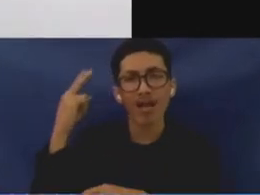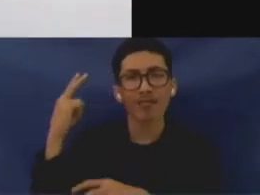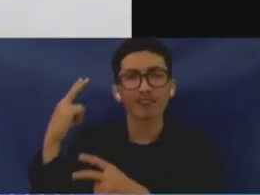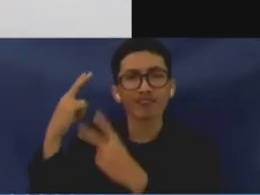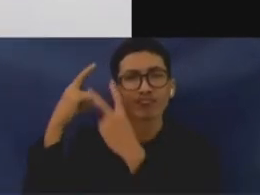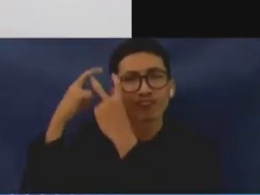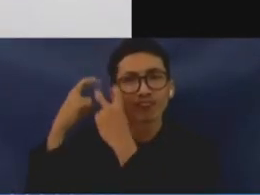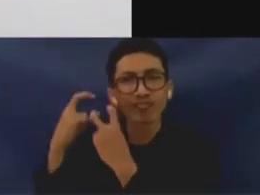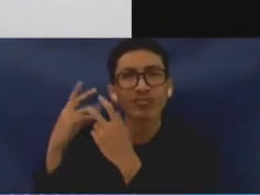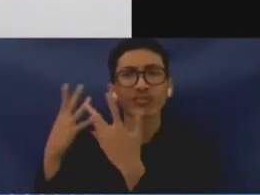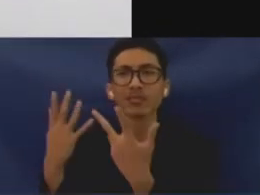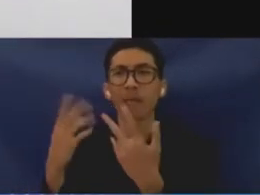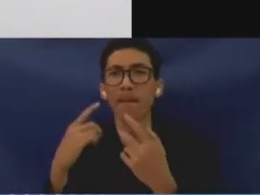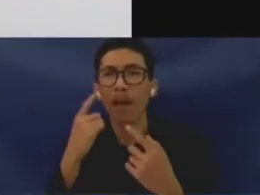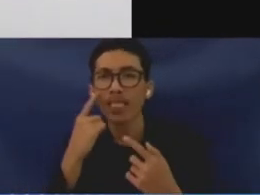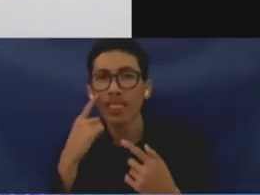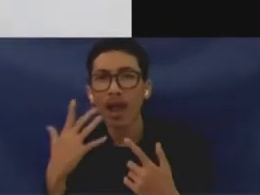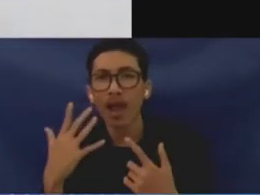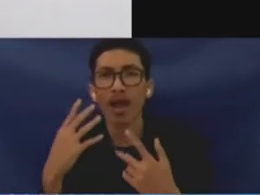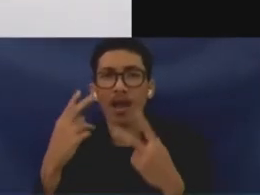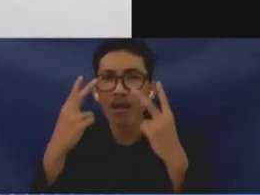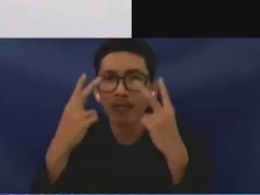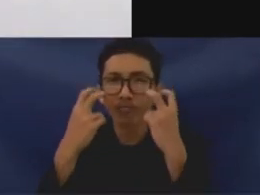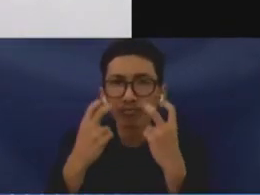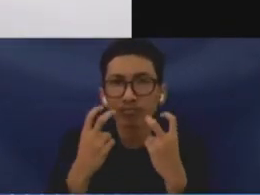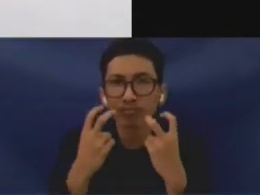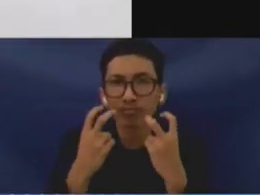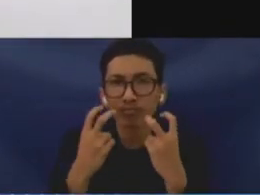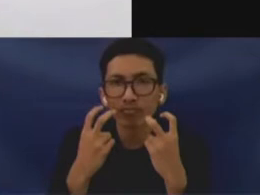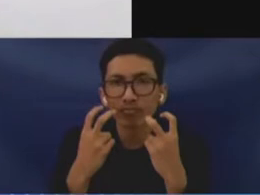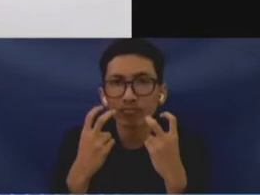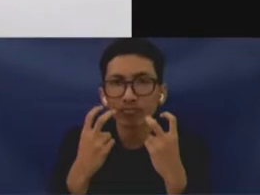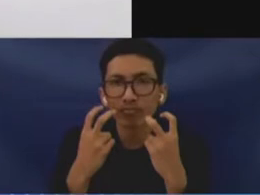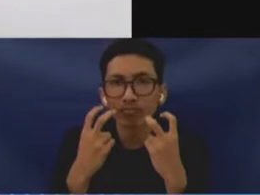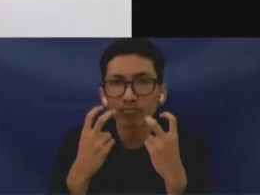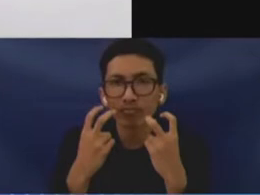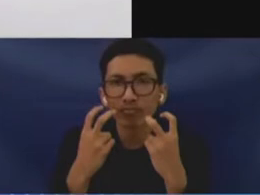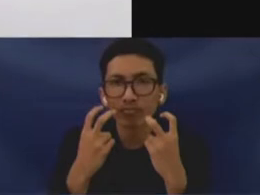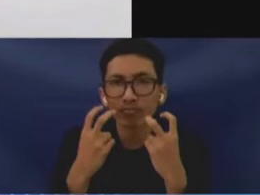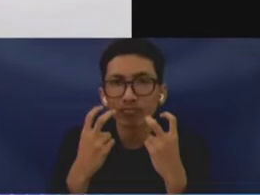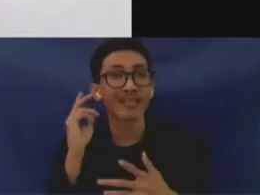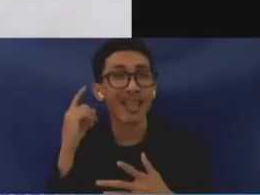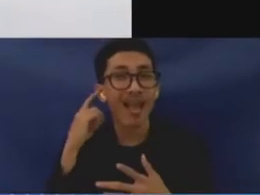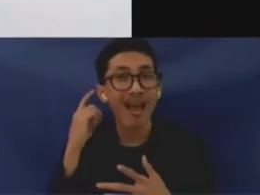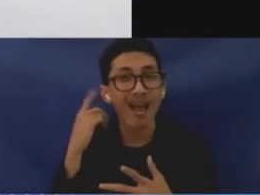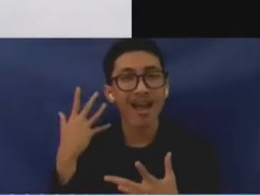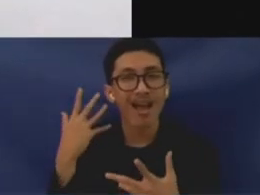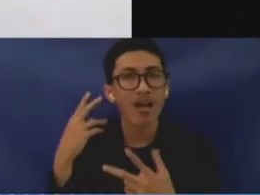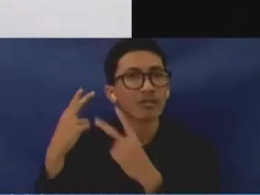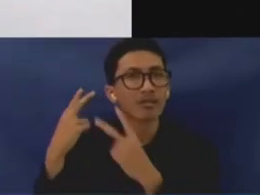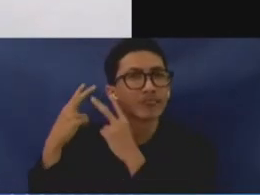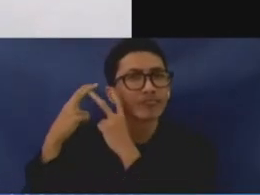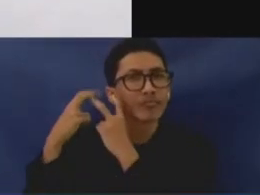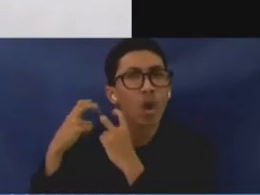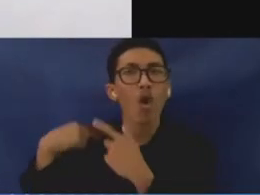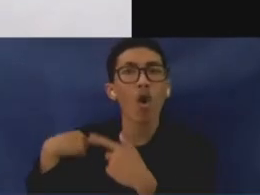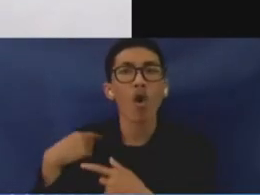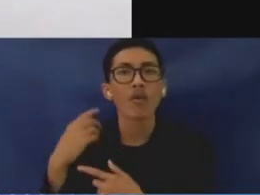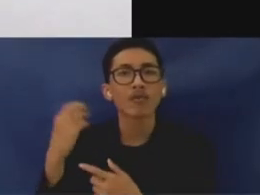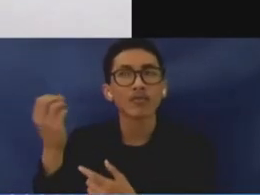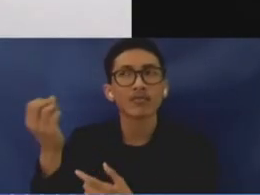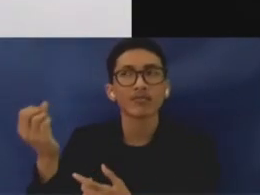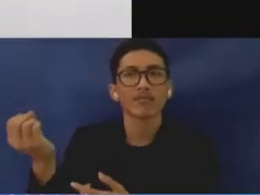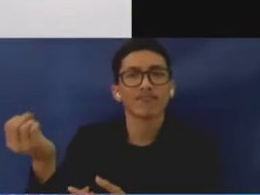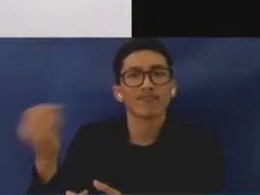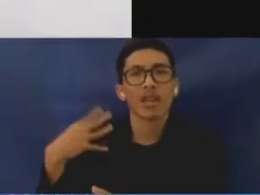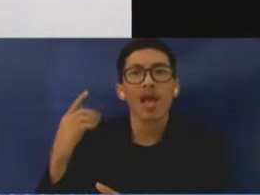telinga, dan pada usia 2 bulan saya tahu bahwa anak saya tuli gitu. Tapi karena memang sebelumnya dia udah pernah